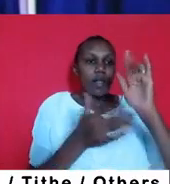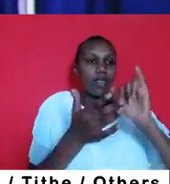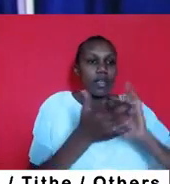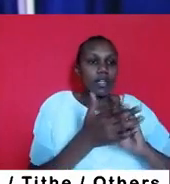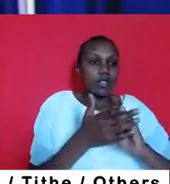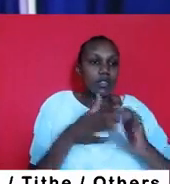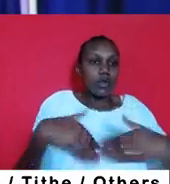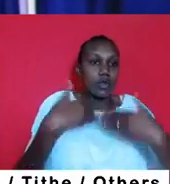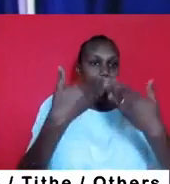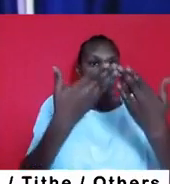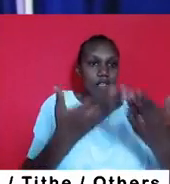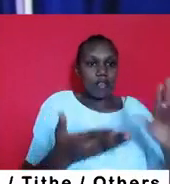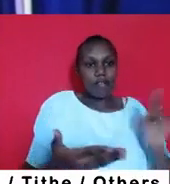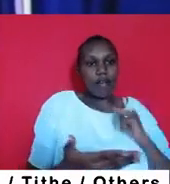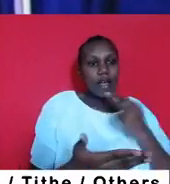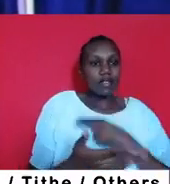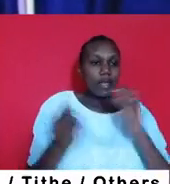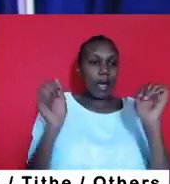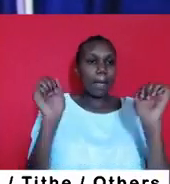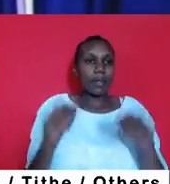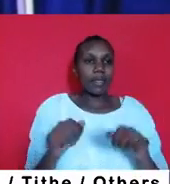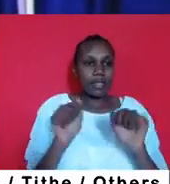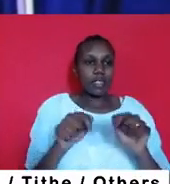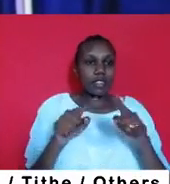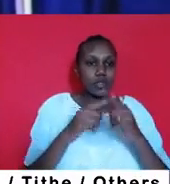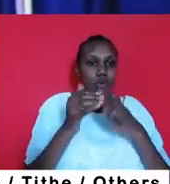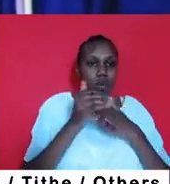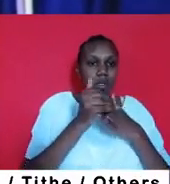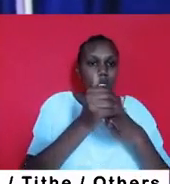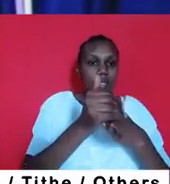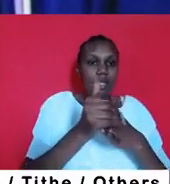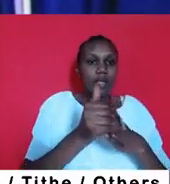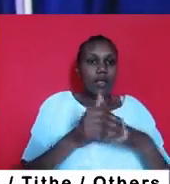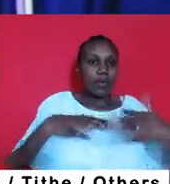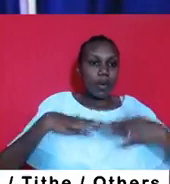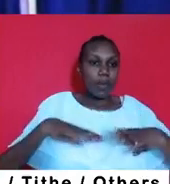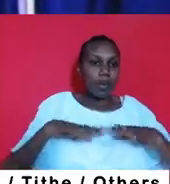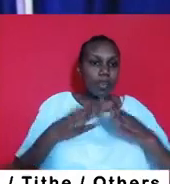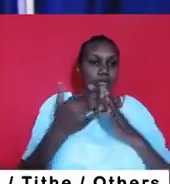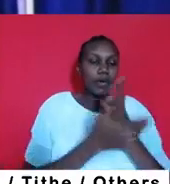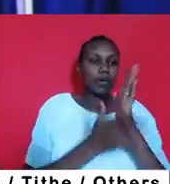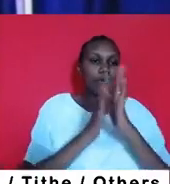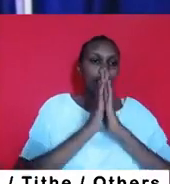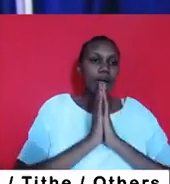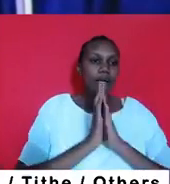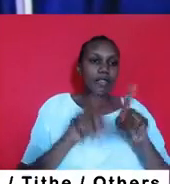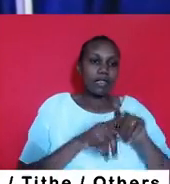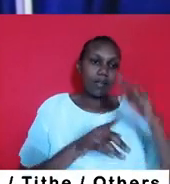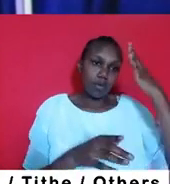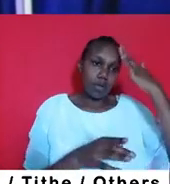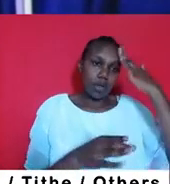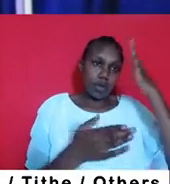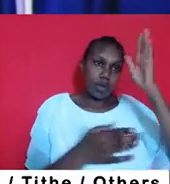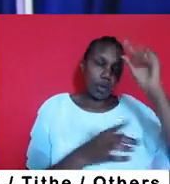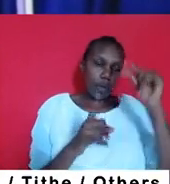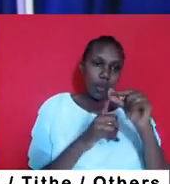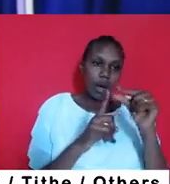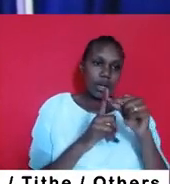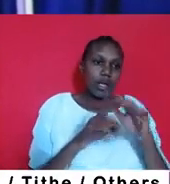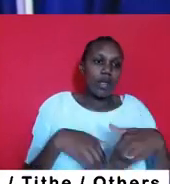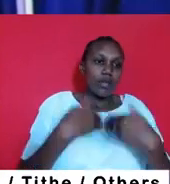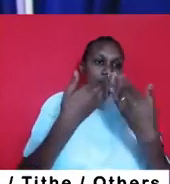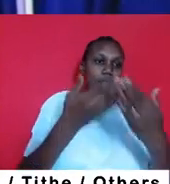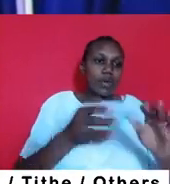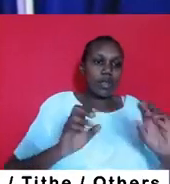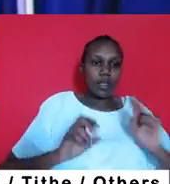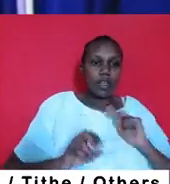umetukabidhi uwezo wa kuongoza watu wako katika maombi na kujua neno lako. Utumiminie